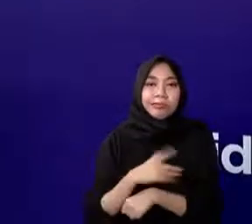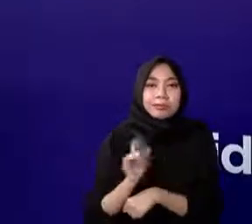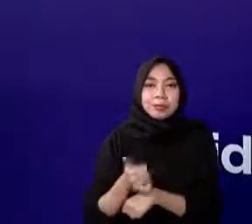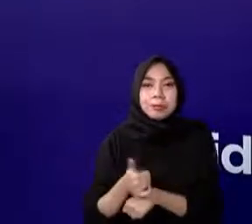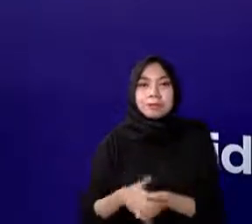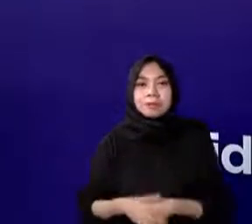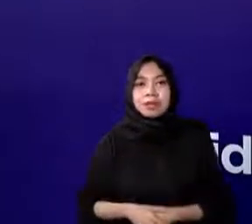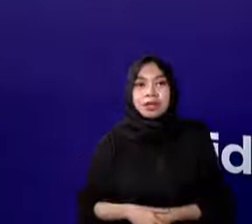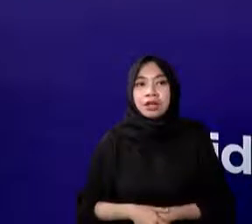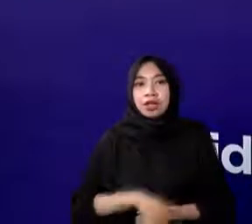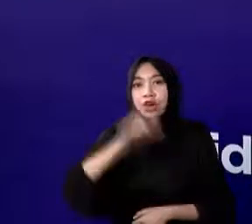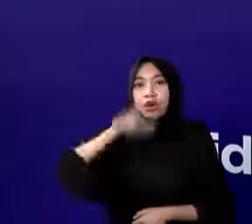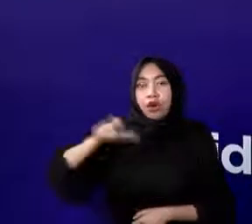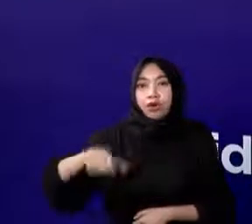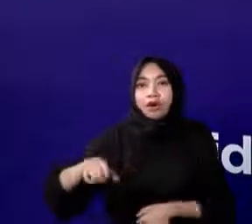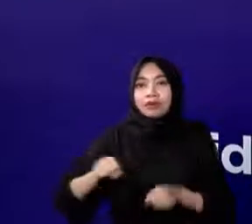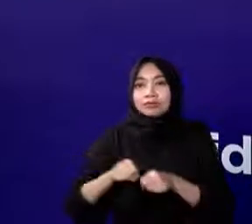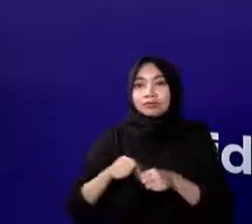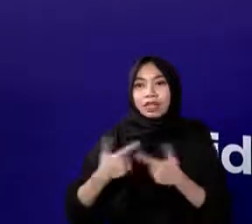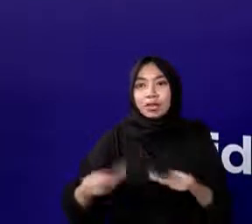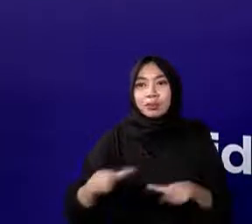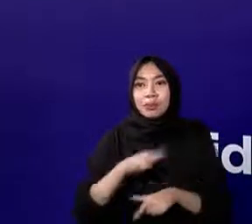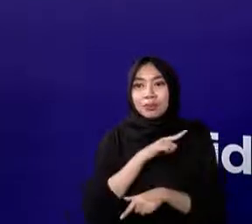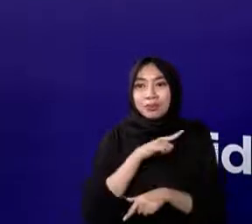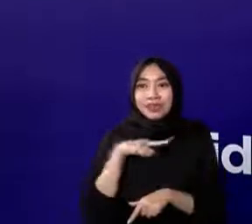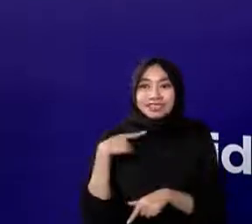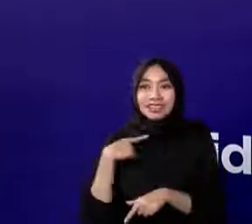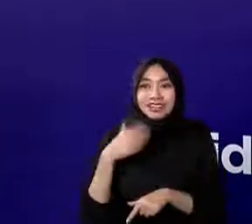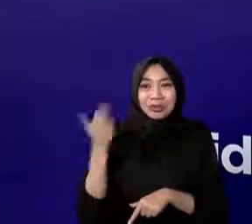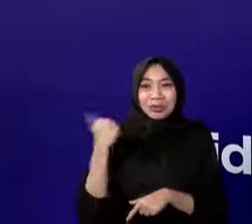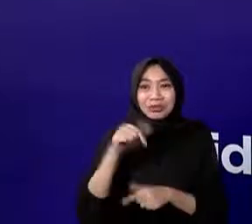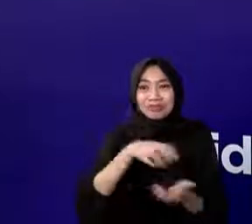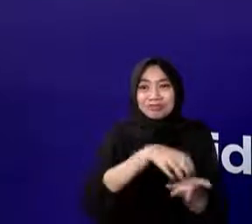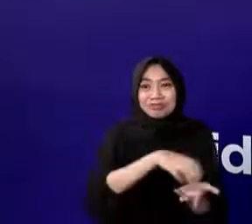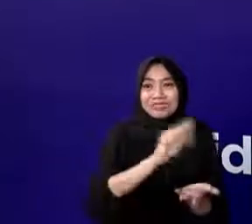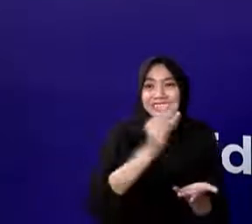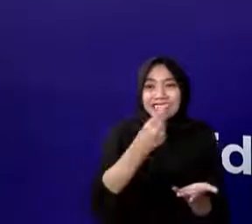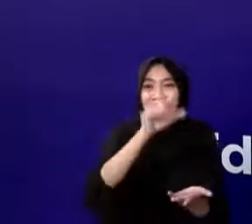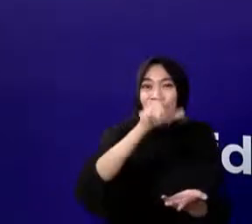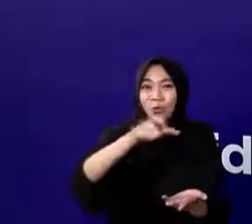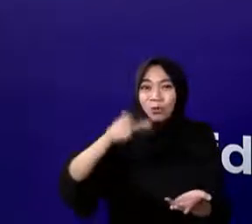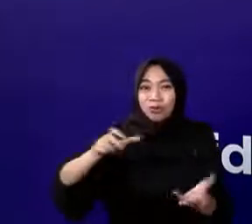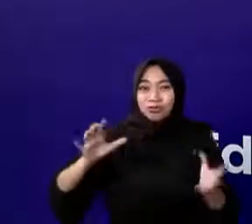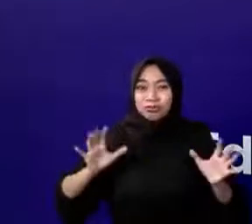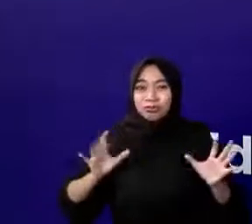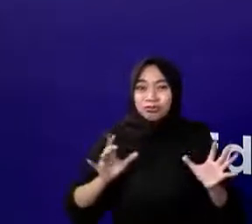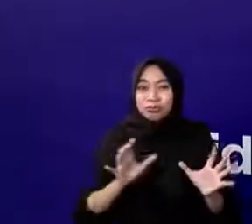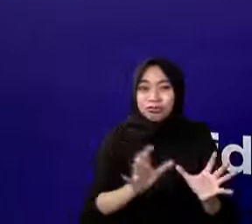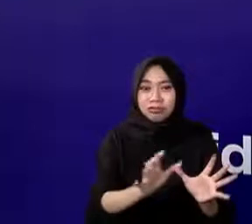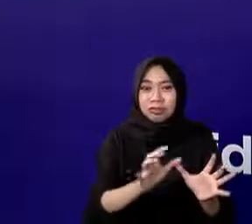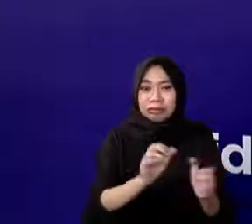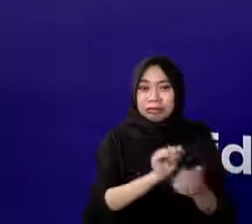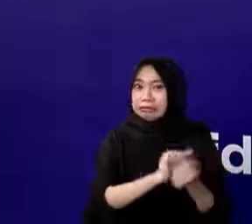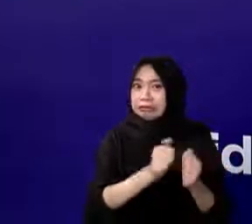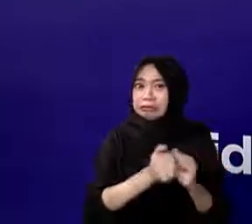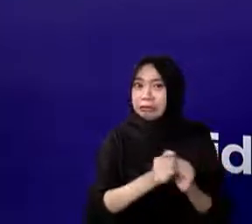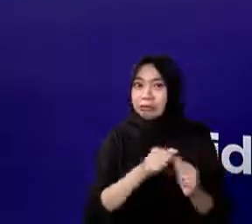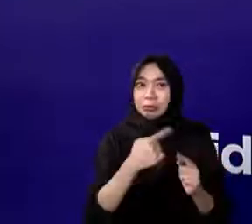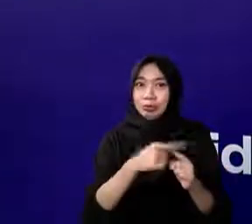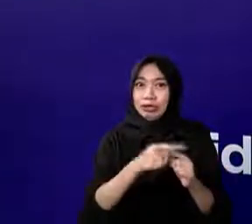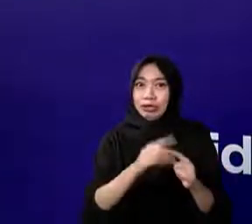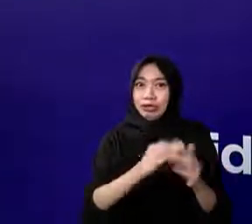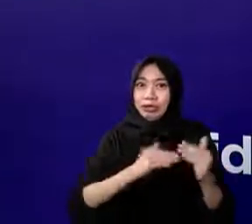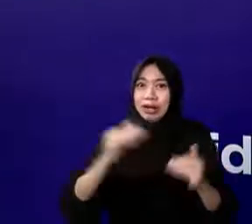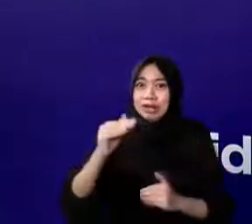selain efek libur panjang, efek banyaknya kerumunan di DKI Jakarta ini juga bakal menambah kasus positif di secara nasional nggak